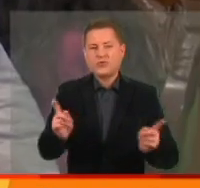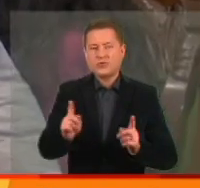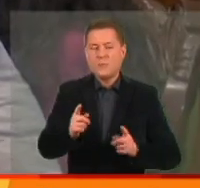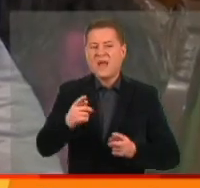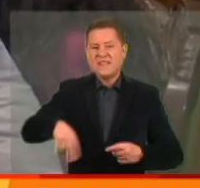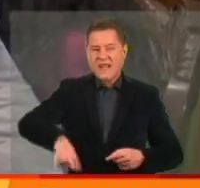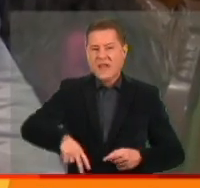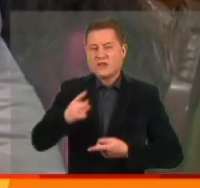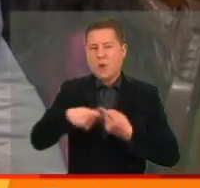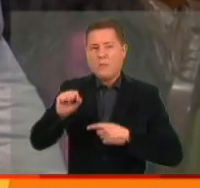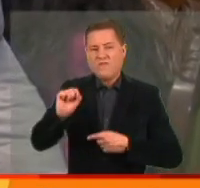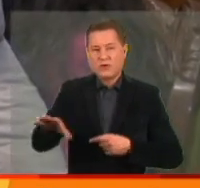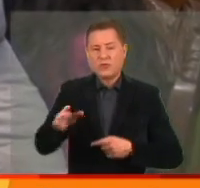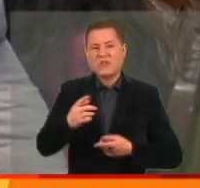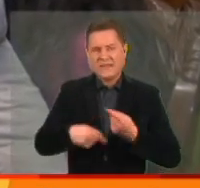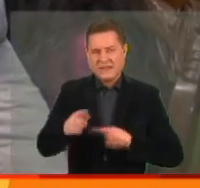до СІЗО.